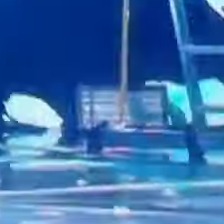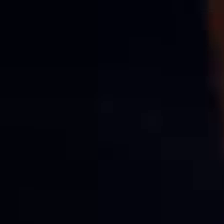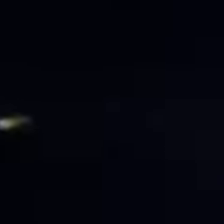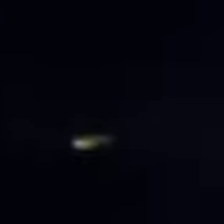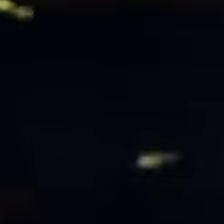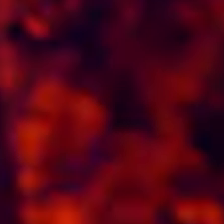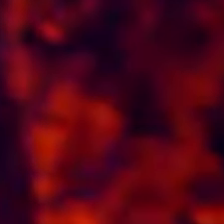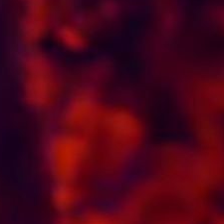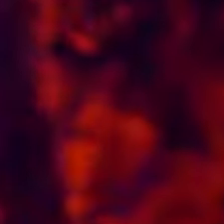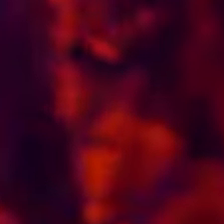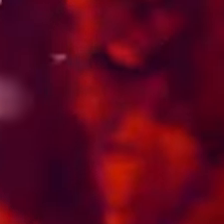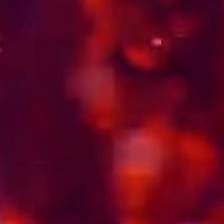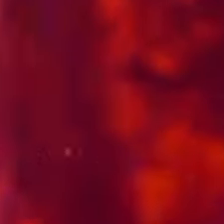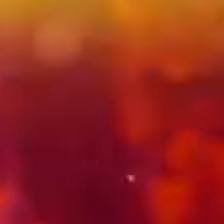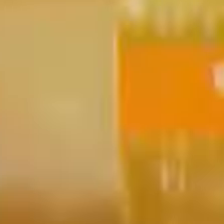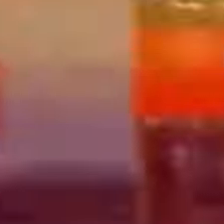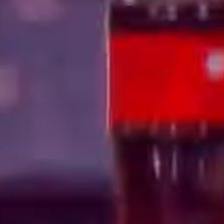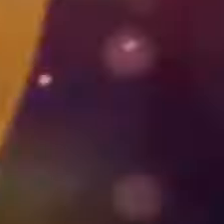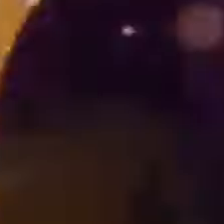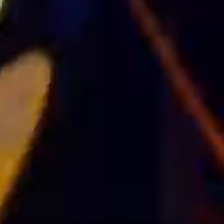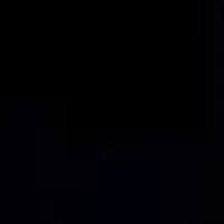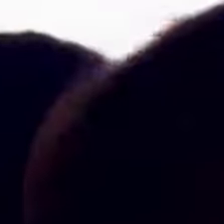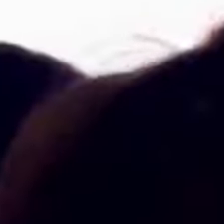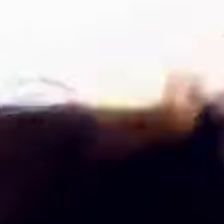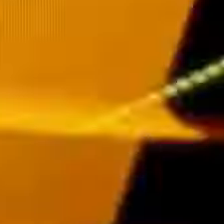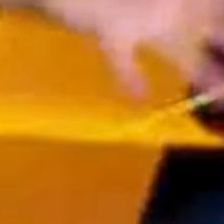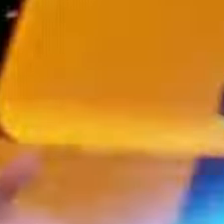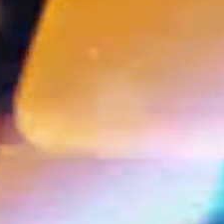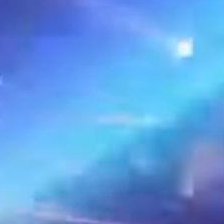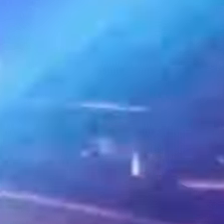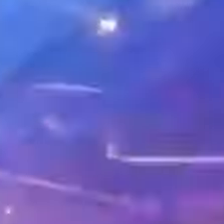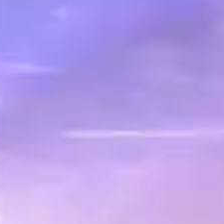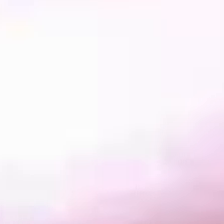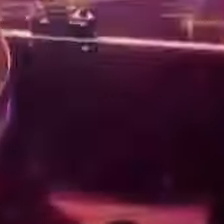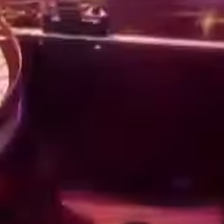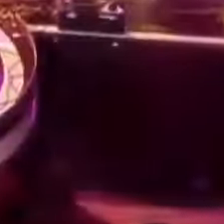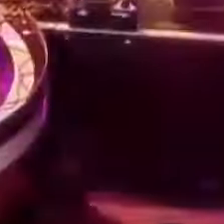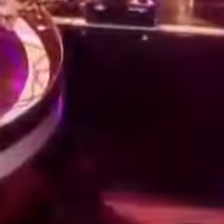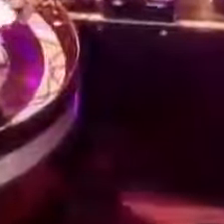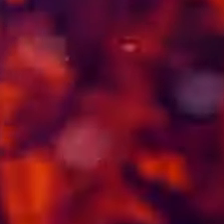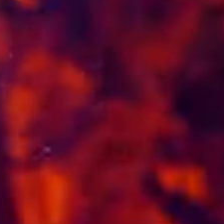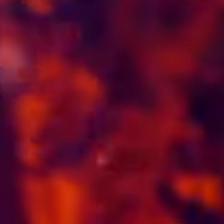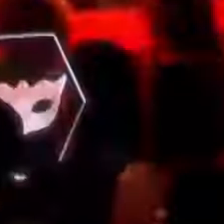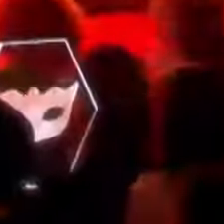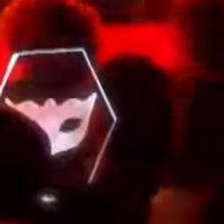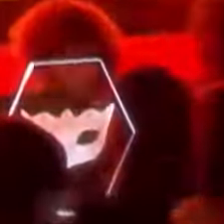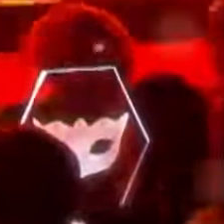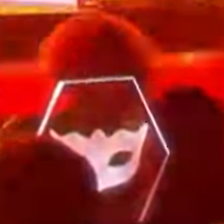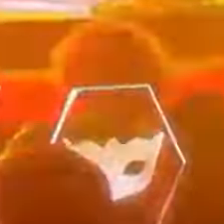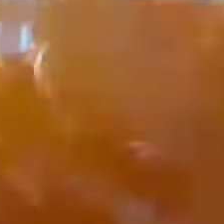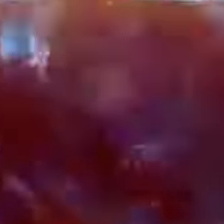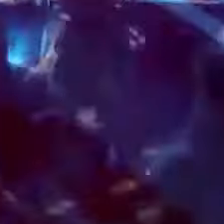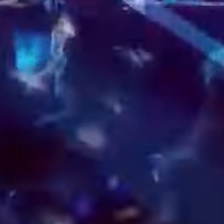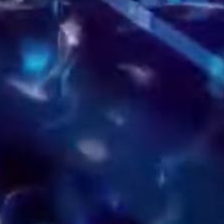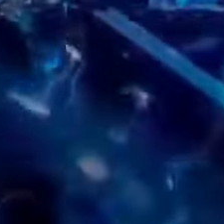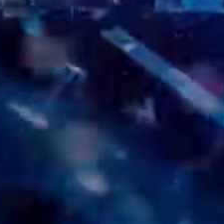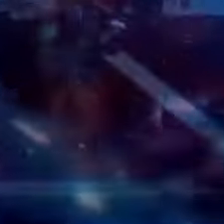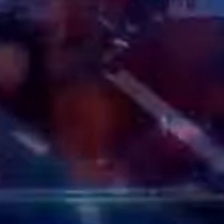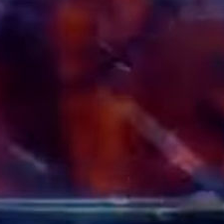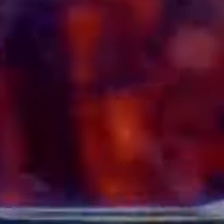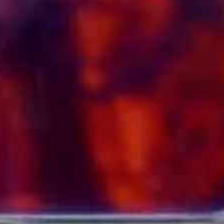ფავორიტი გამოვლინდა. ანან იყო საწმენი. დიდი გული არის აქ არ გავლი. აა ისეთი მასშტაბის ადამიანები არიან.